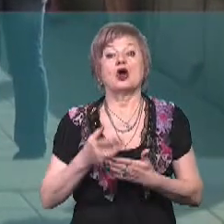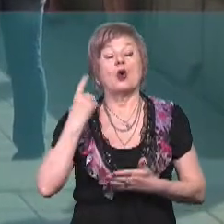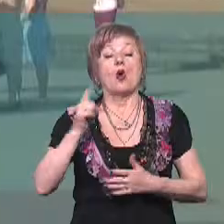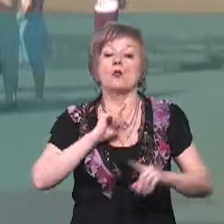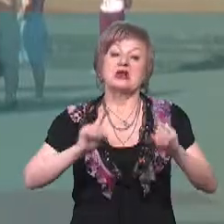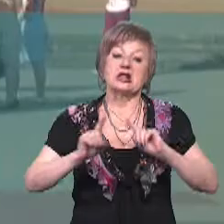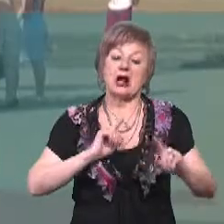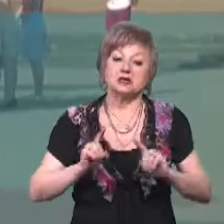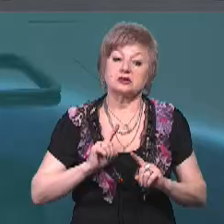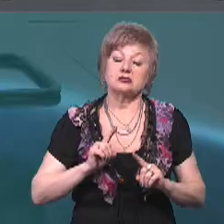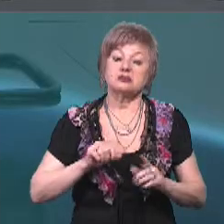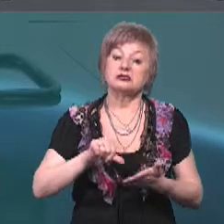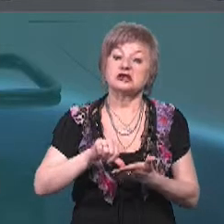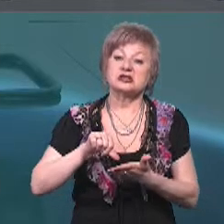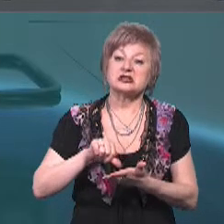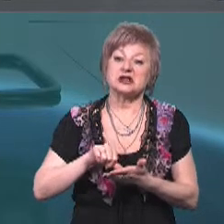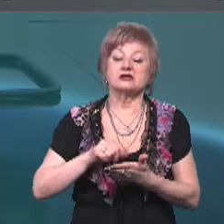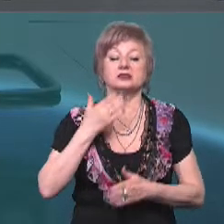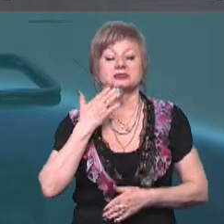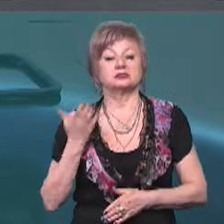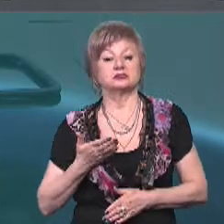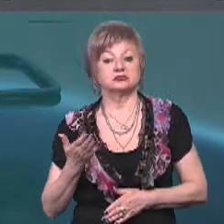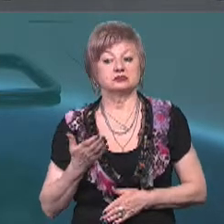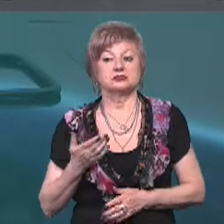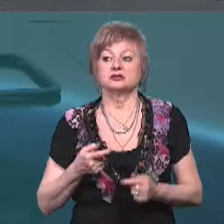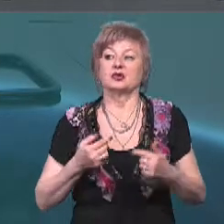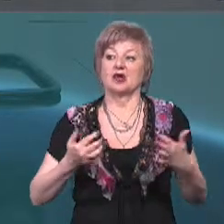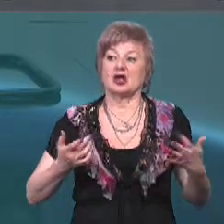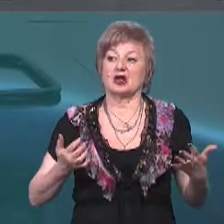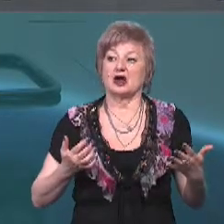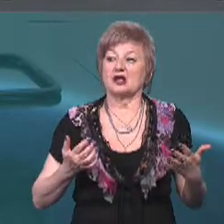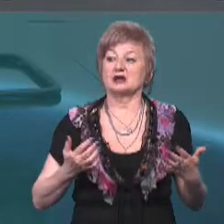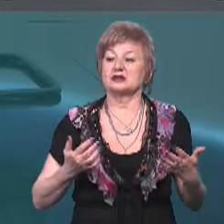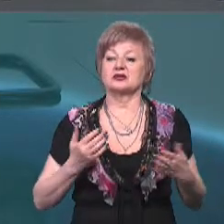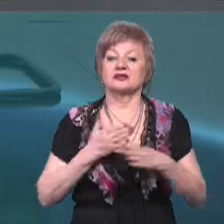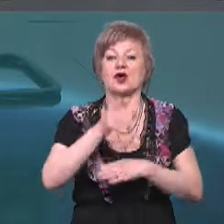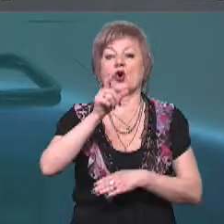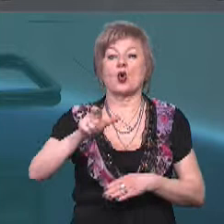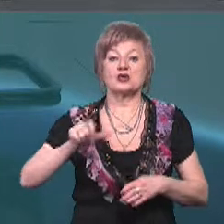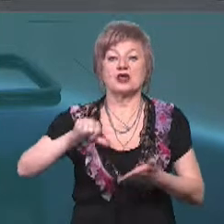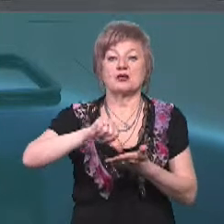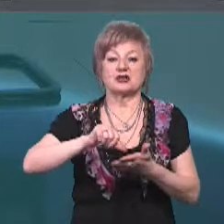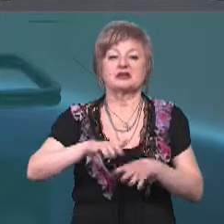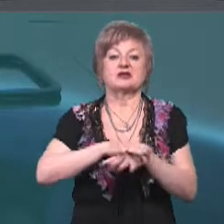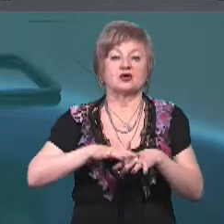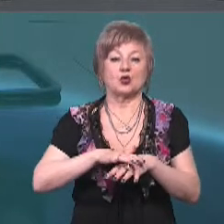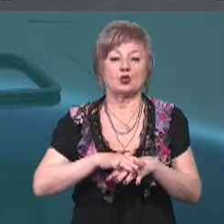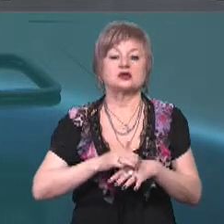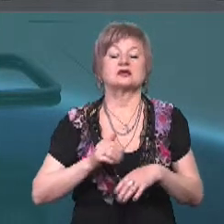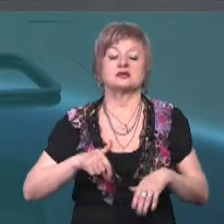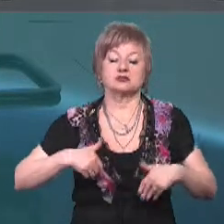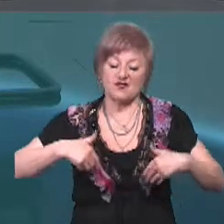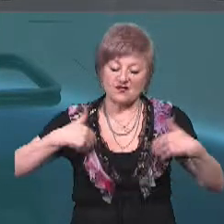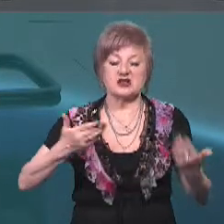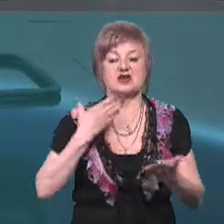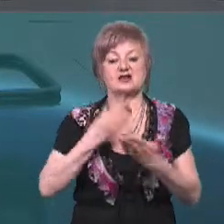і вичитується промова стосовно різного роду гостей, представників громадських організацій, які ви прийшли висловити свою